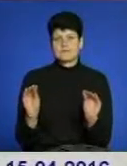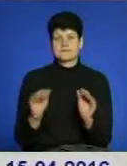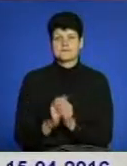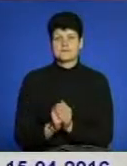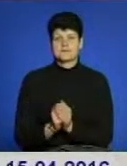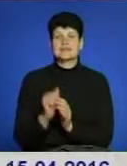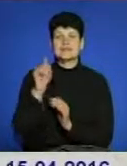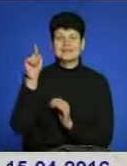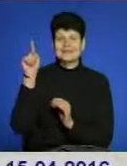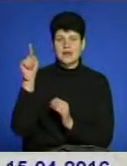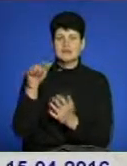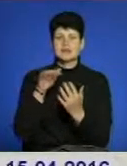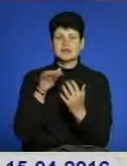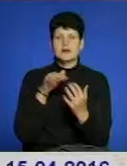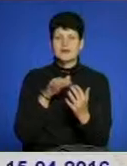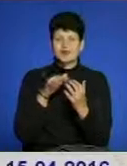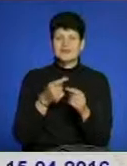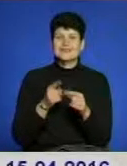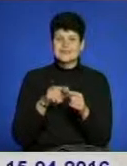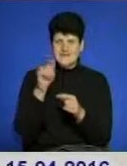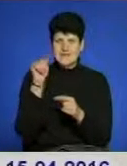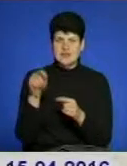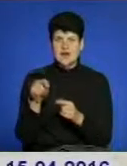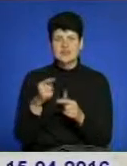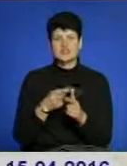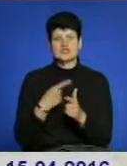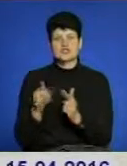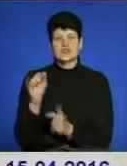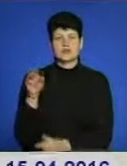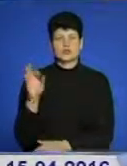Там на фронті це війна чи все-таки АТО? Війна.